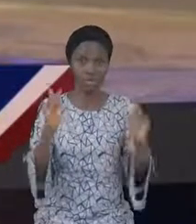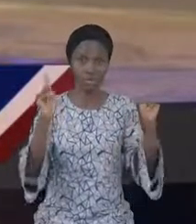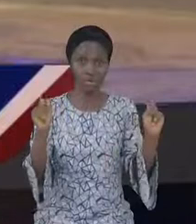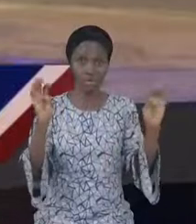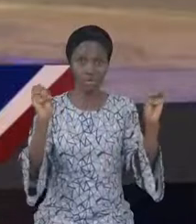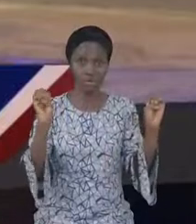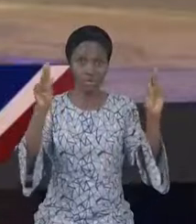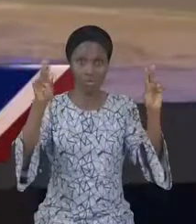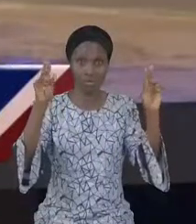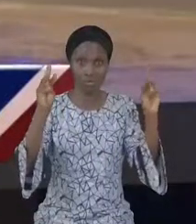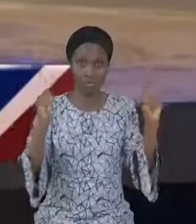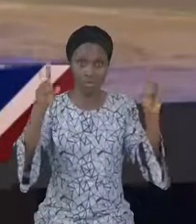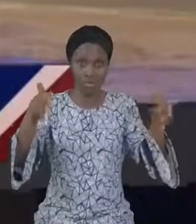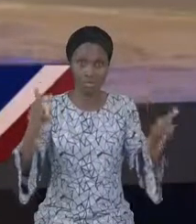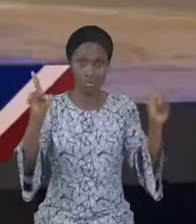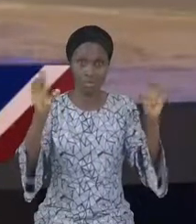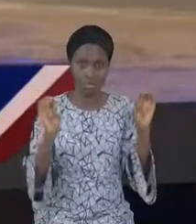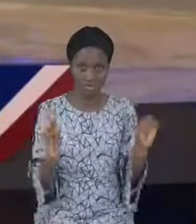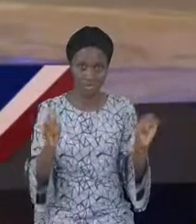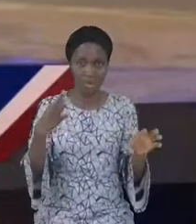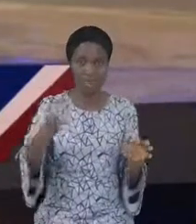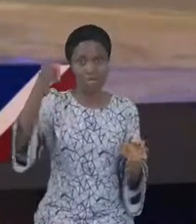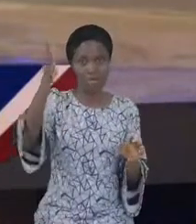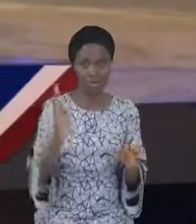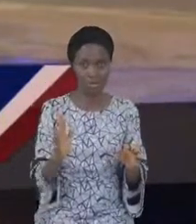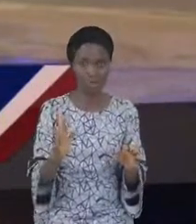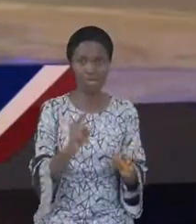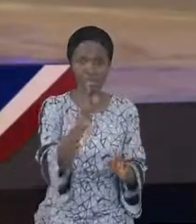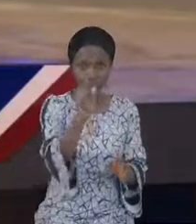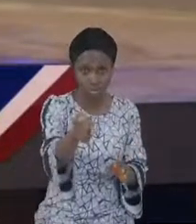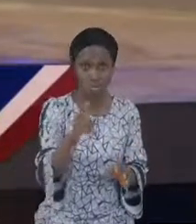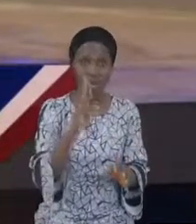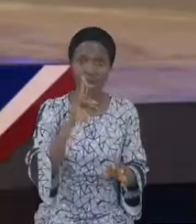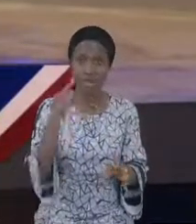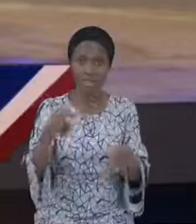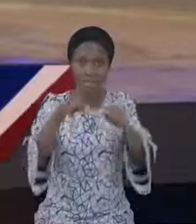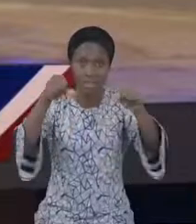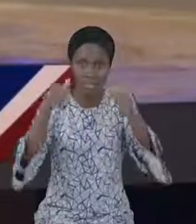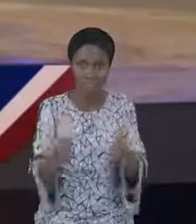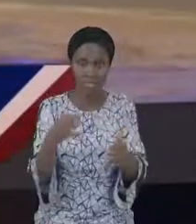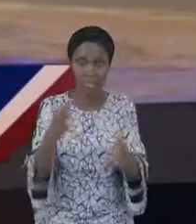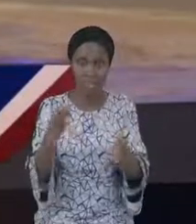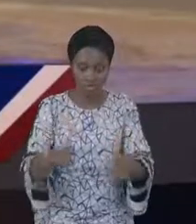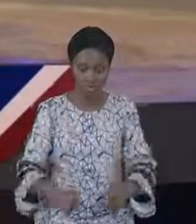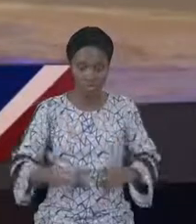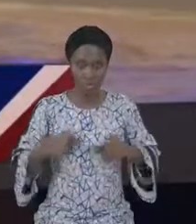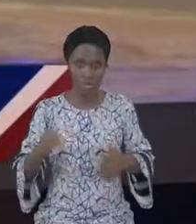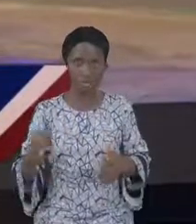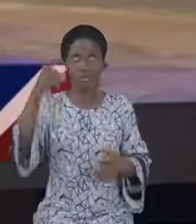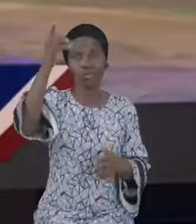Dieu. Car nous sommes le temple du Dieu vivant. Pourquoi ne pas